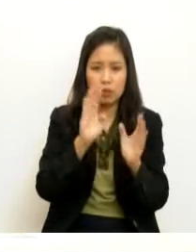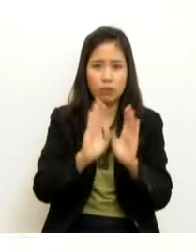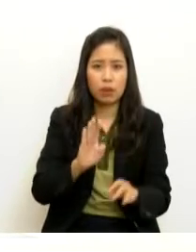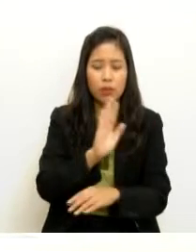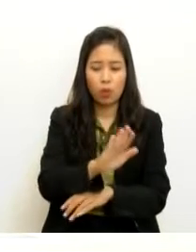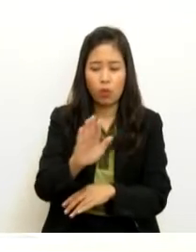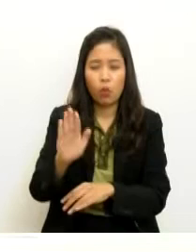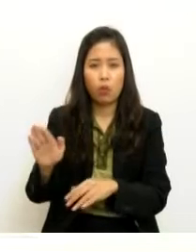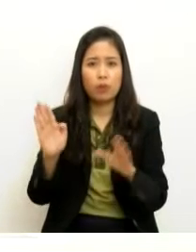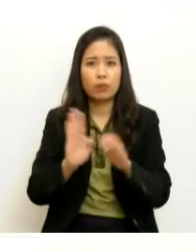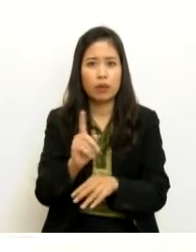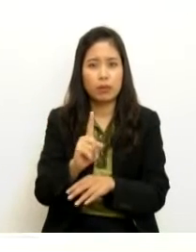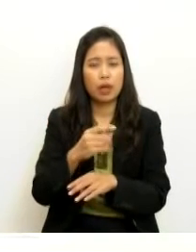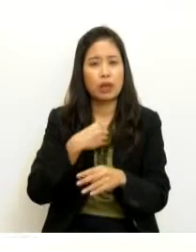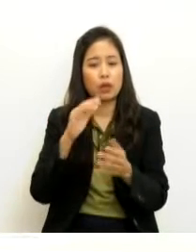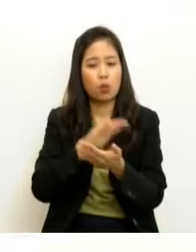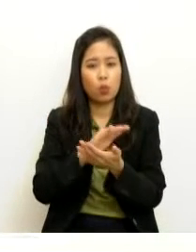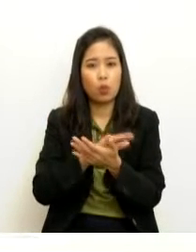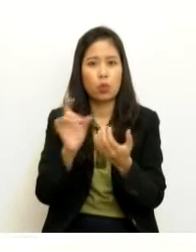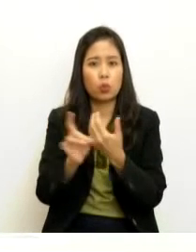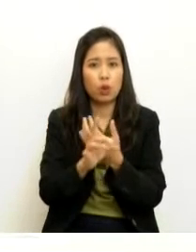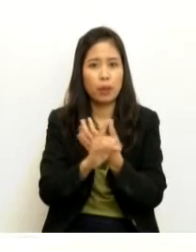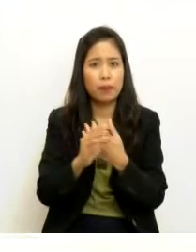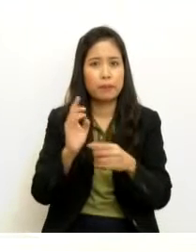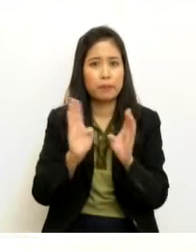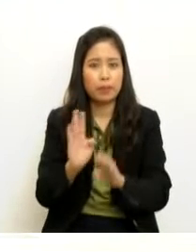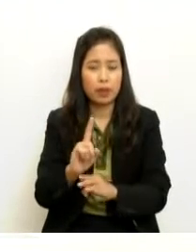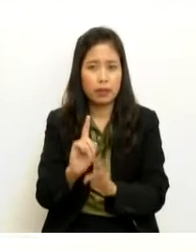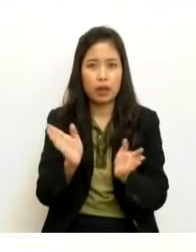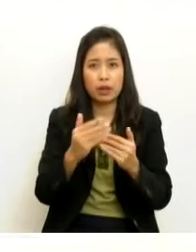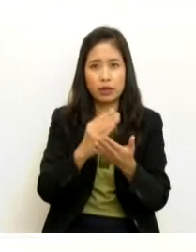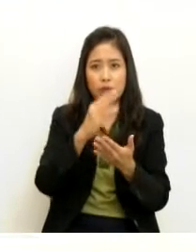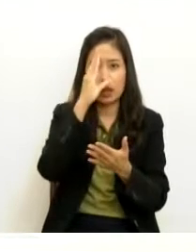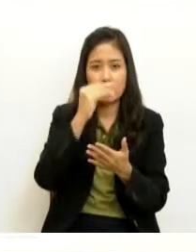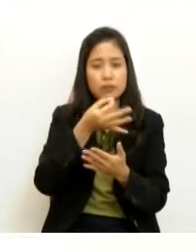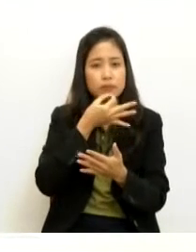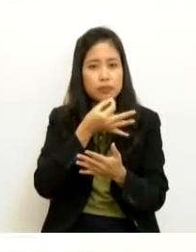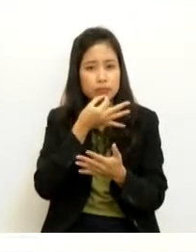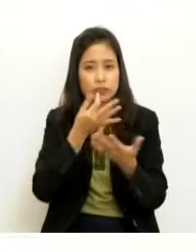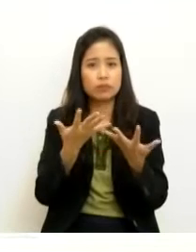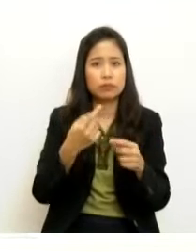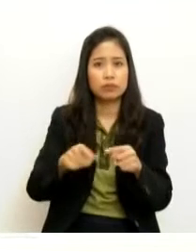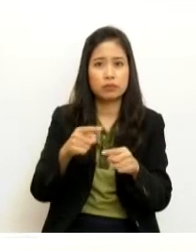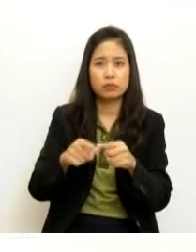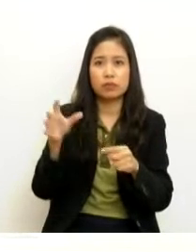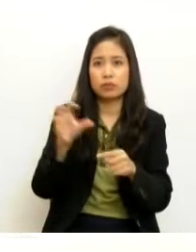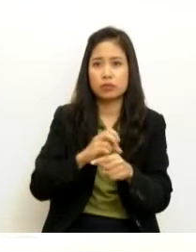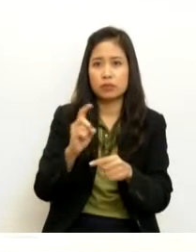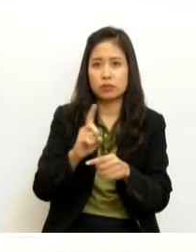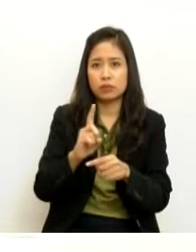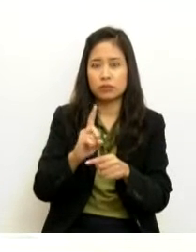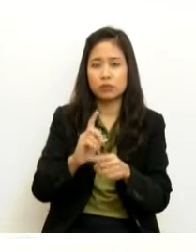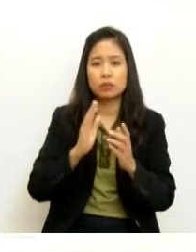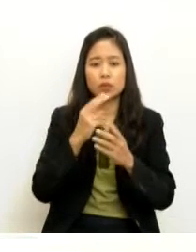อนที่มีคุณภาพให้เด็กนักเรียนได้กินอิ่มนอนอุ่นและเรียนอาชีพเพื่อเอาตัวเองรอดได้อยู่ร่วมอย่างมีความสุ